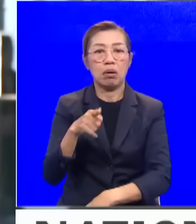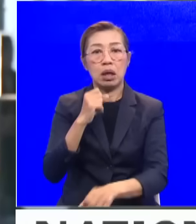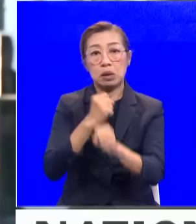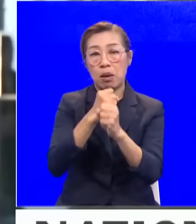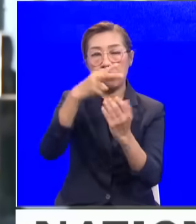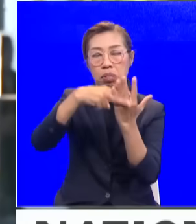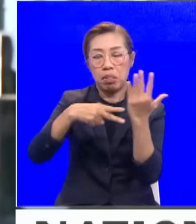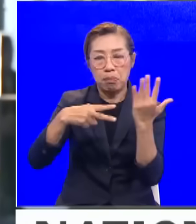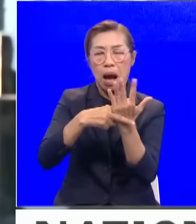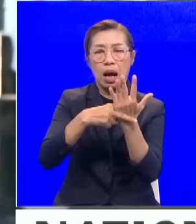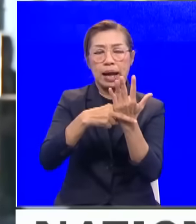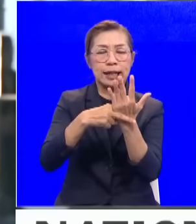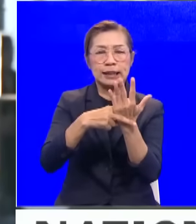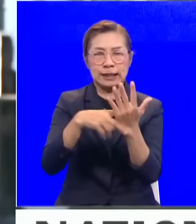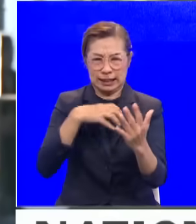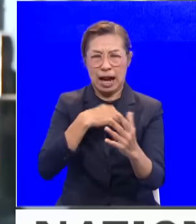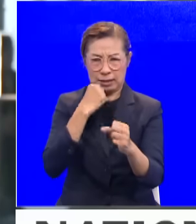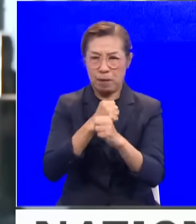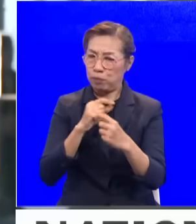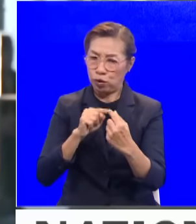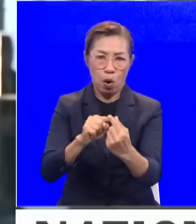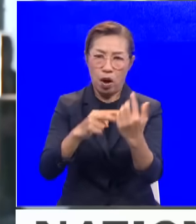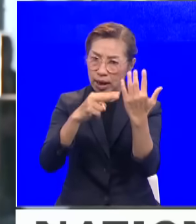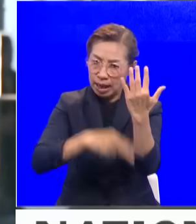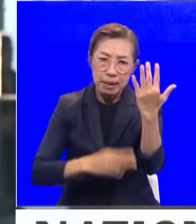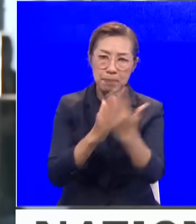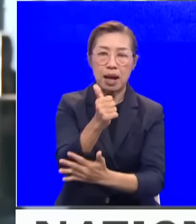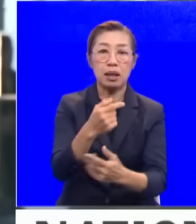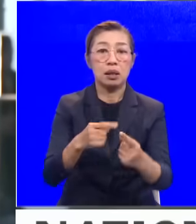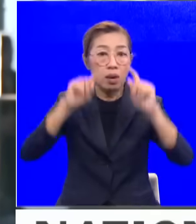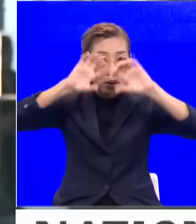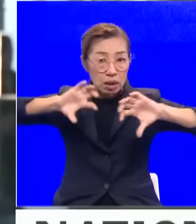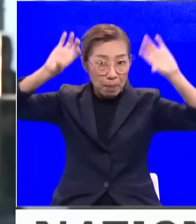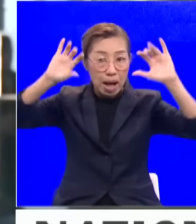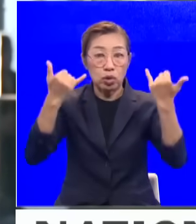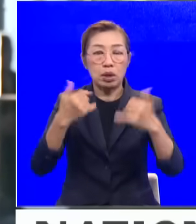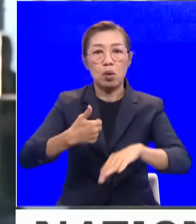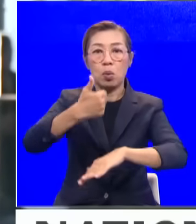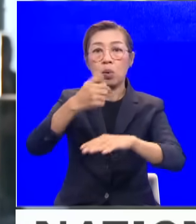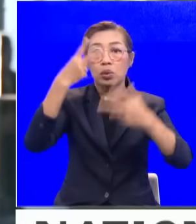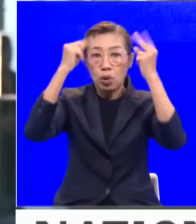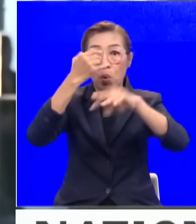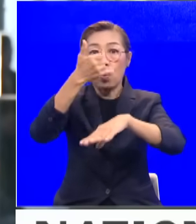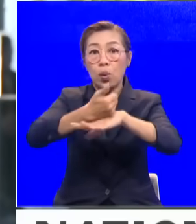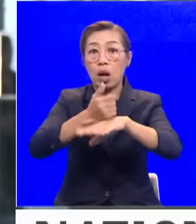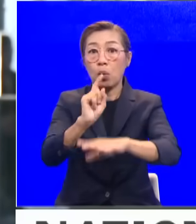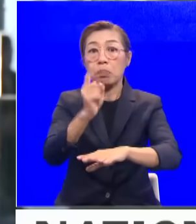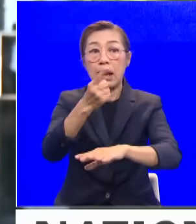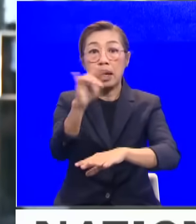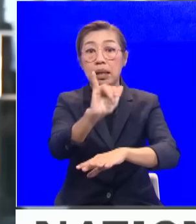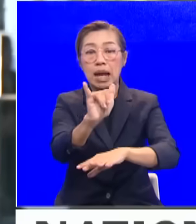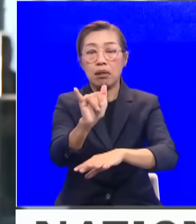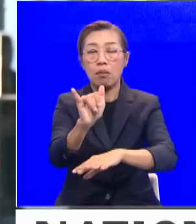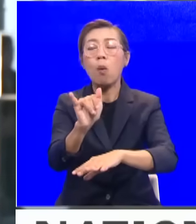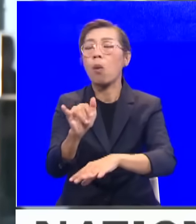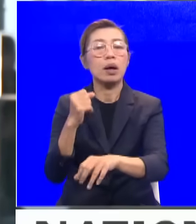นะคะก็อยากจะให้ประสบความสำเร็จนะคะส่วนการทำงานของรัฐบาลในช่วงรอนายกรัฐมนตรีคนใหม่ยืนยันว่าไม่มีสะดุดนะเพราะตามกล